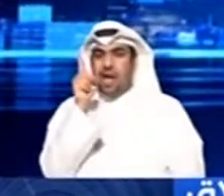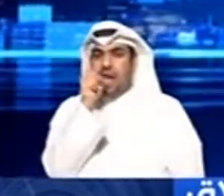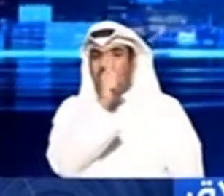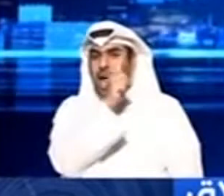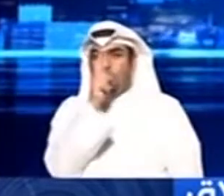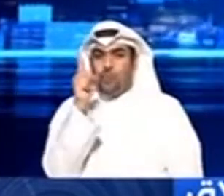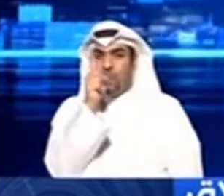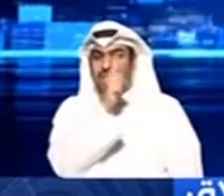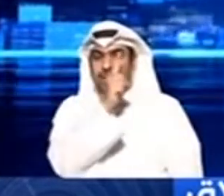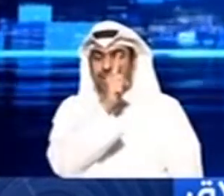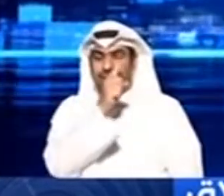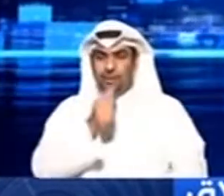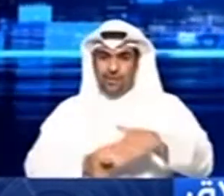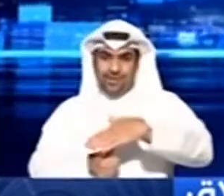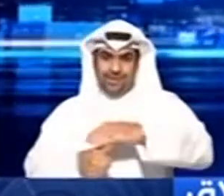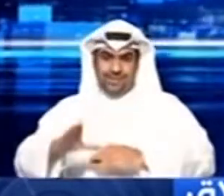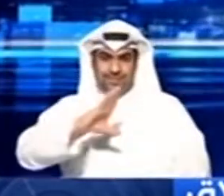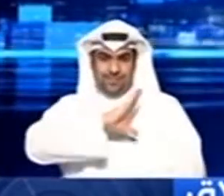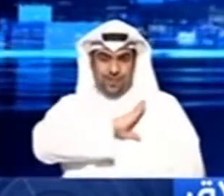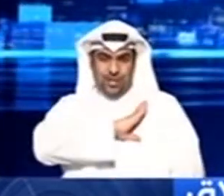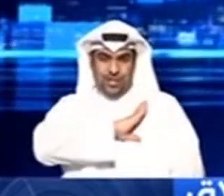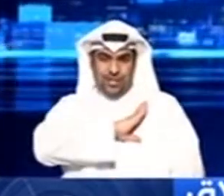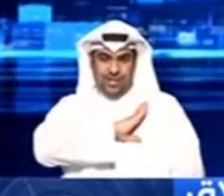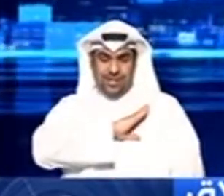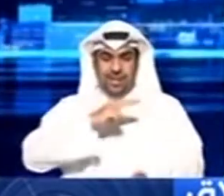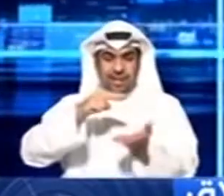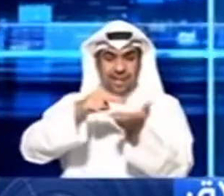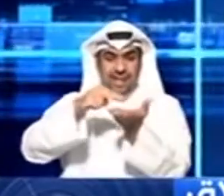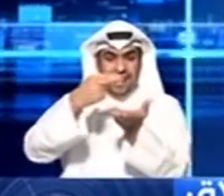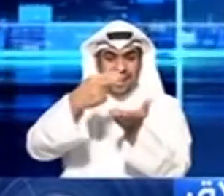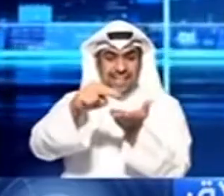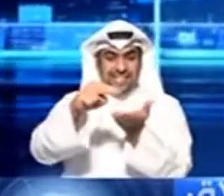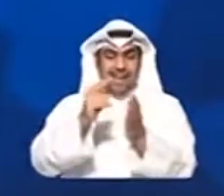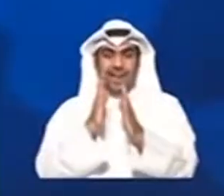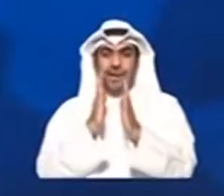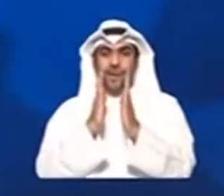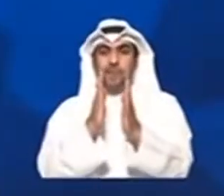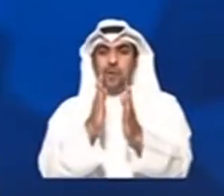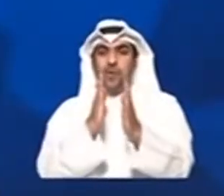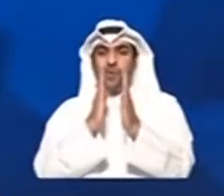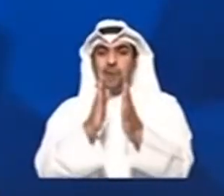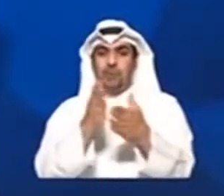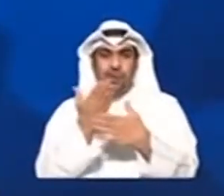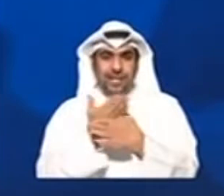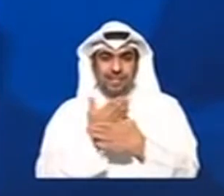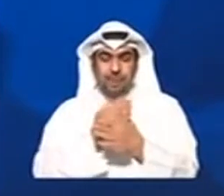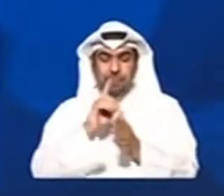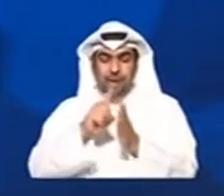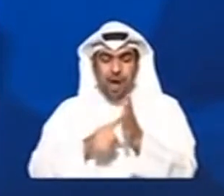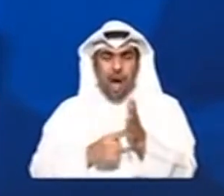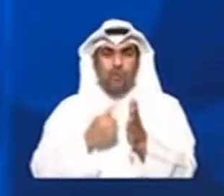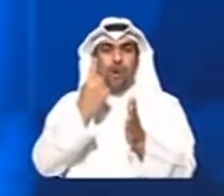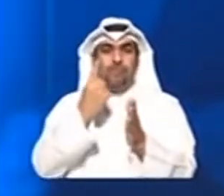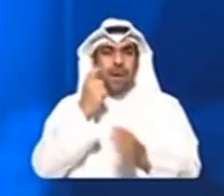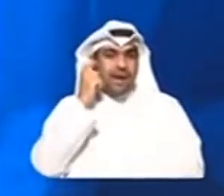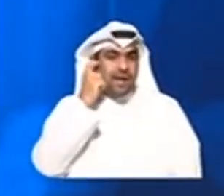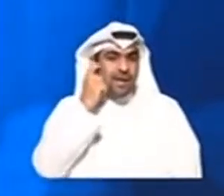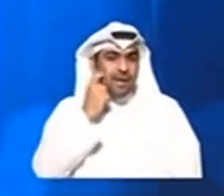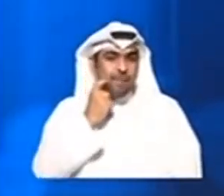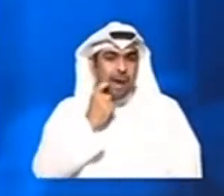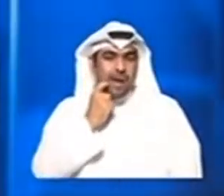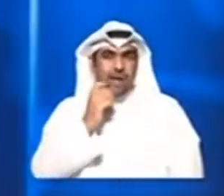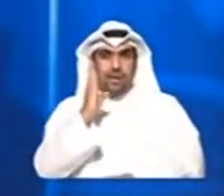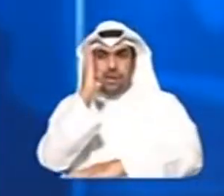للقوات المسلحة. ضمنها سموه خالص تهانيه بمناسبة نجاح إطلاق أول مسبار عربي